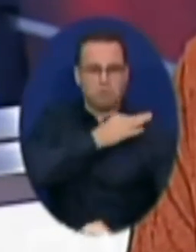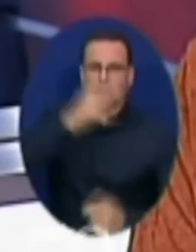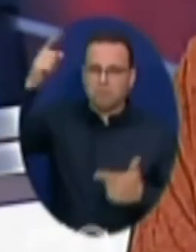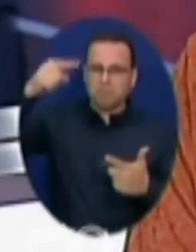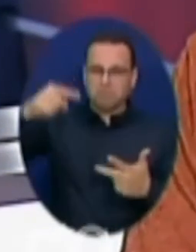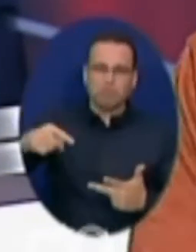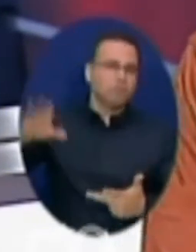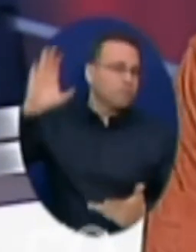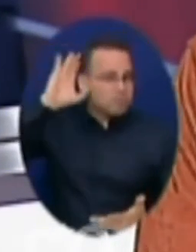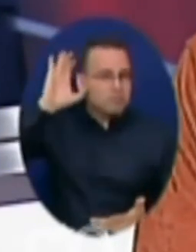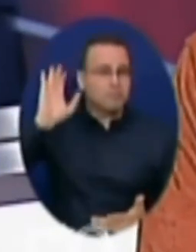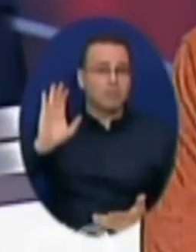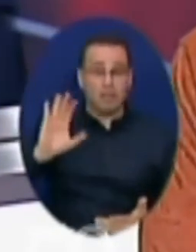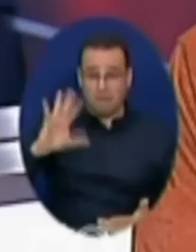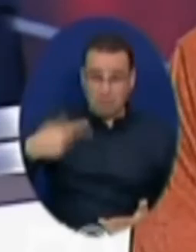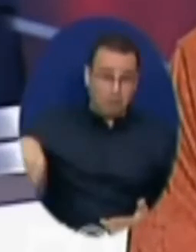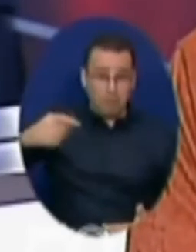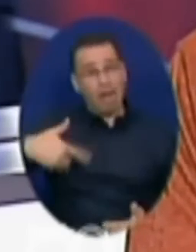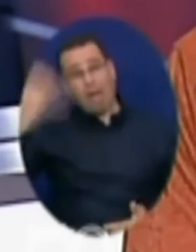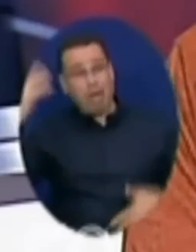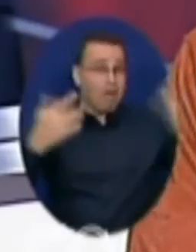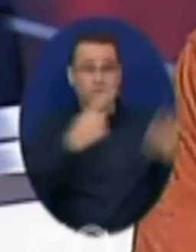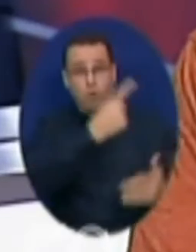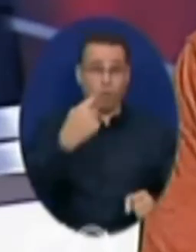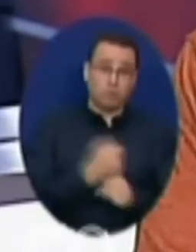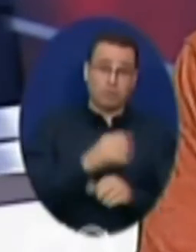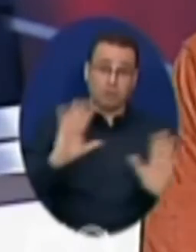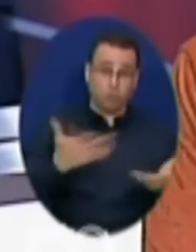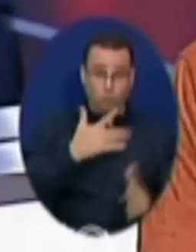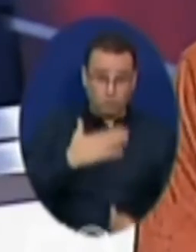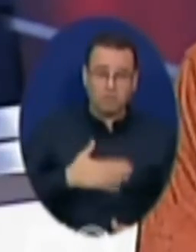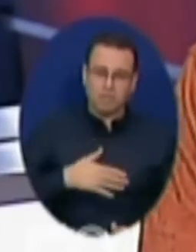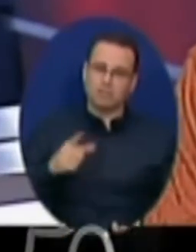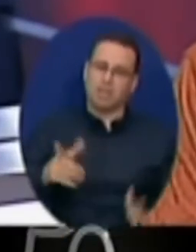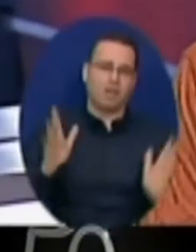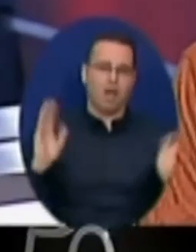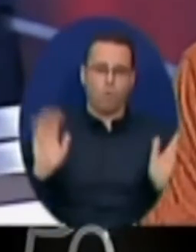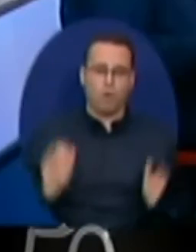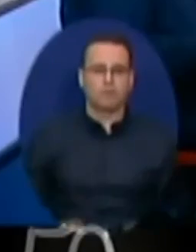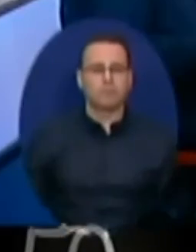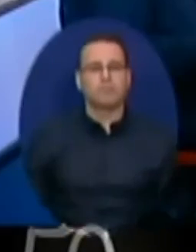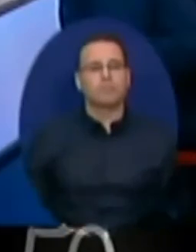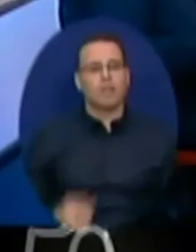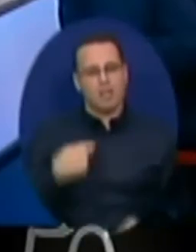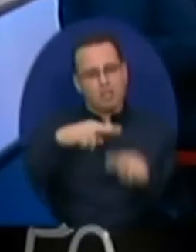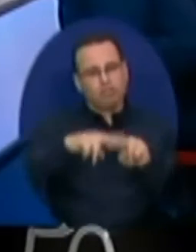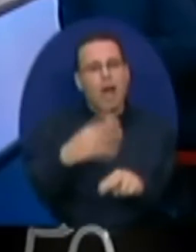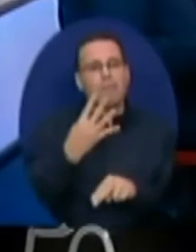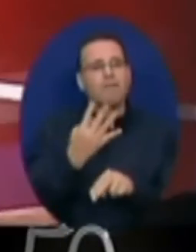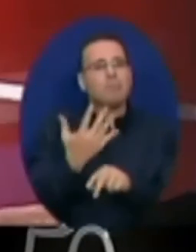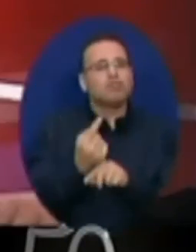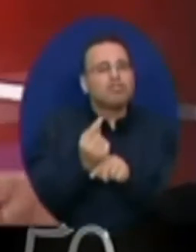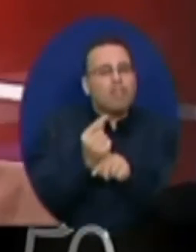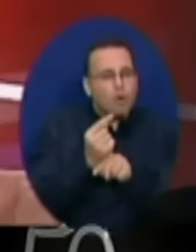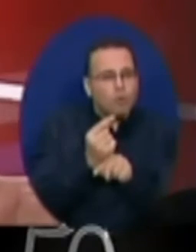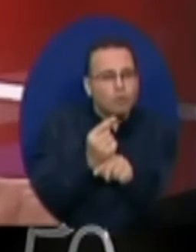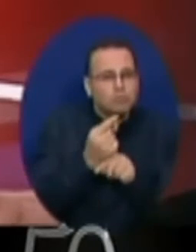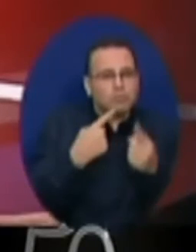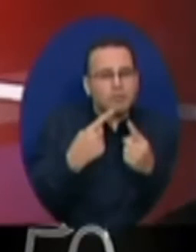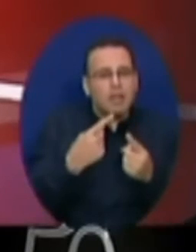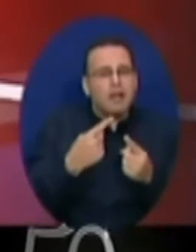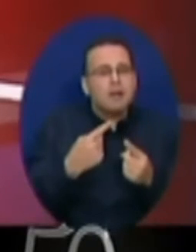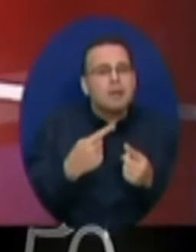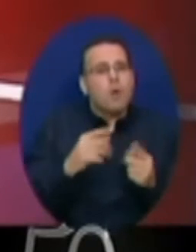מבחינת הערכים, אנחנו נקבל צבא גרוע מאוד, וזה יהיה הסוף שלנו. יש לי 45 שניות. אולי בואי ניגע רגע בפילוסופיה של הדין